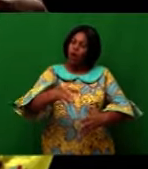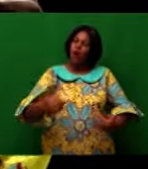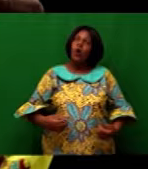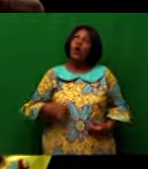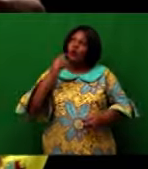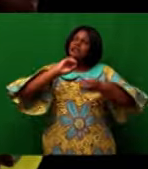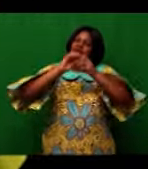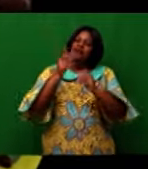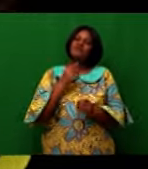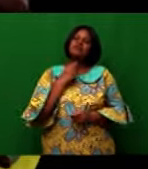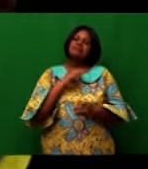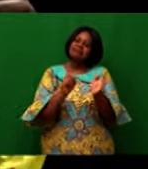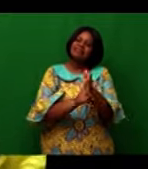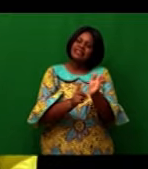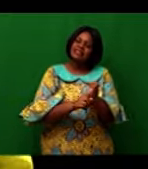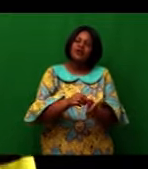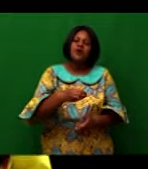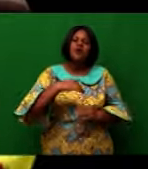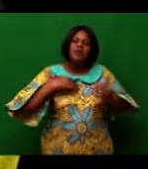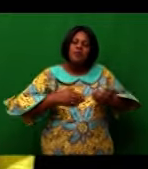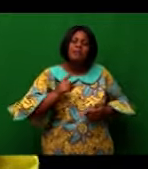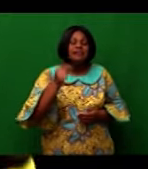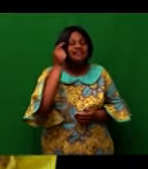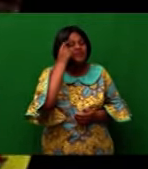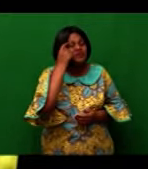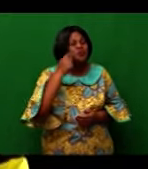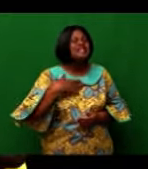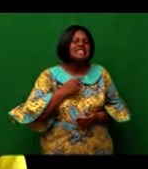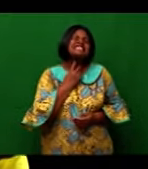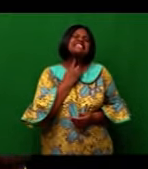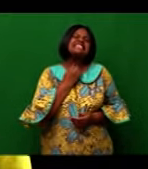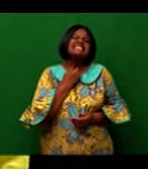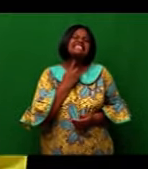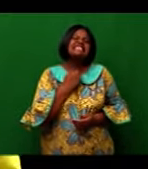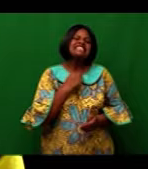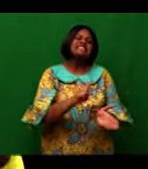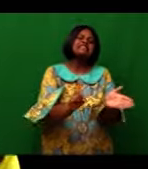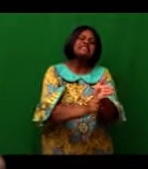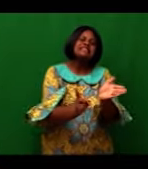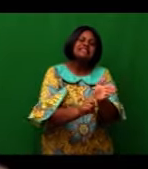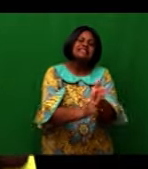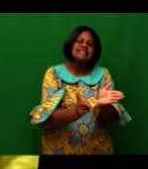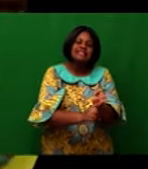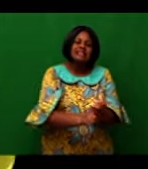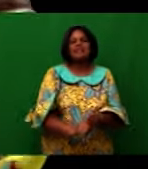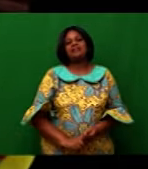izvozvo. Madzimai ngaazvizive izvozvo kuti chinhu chatinonyanyoda ibonde. Zvino madzimai vanonyanyokoshesa nyaya dzematerial